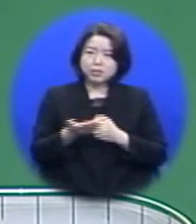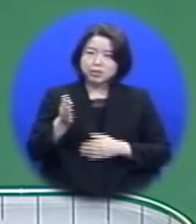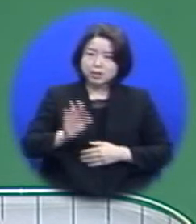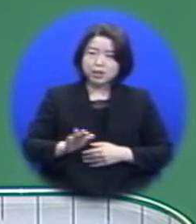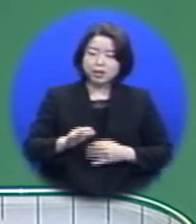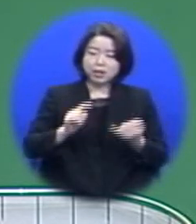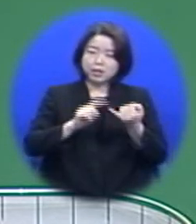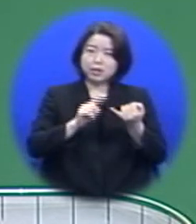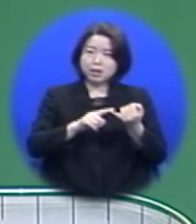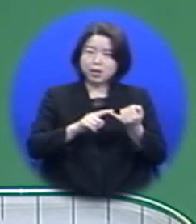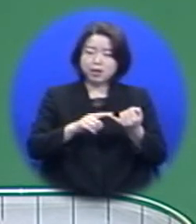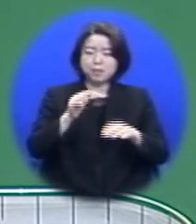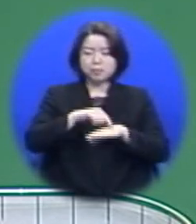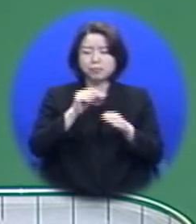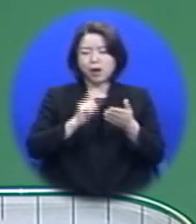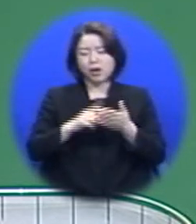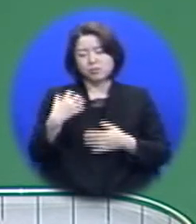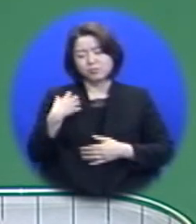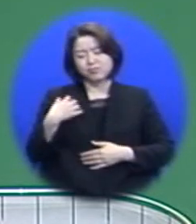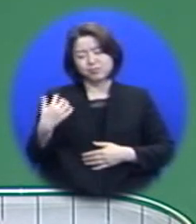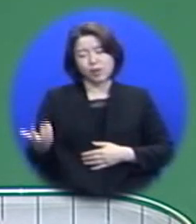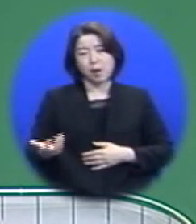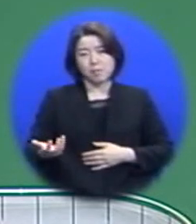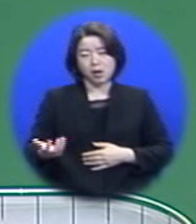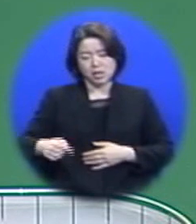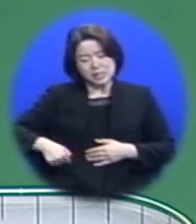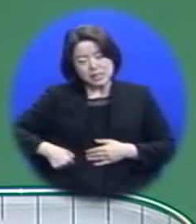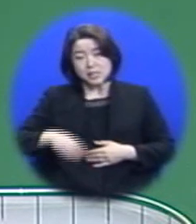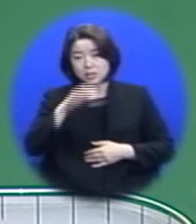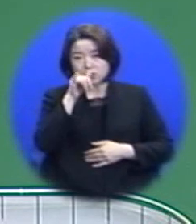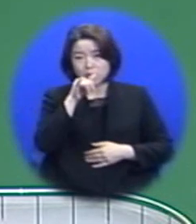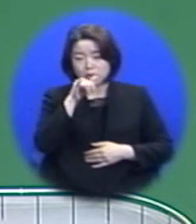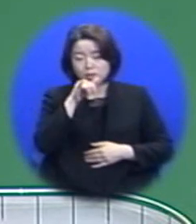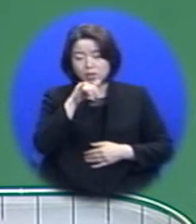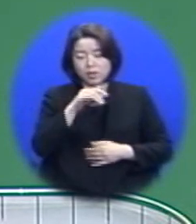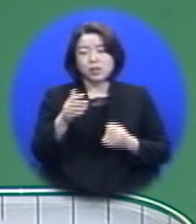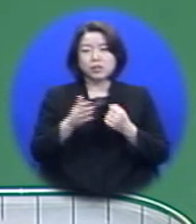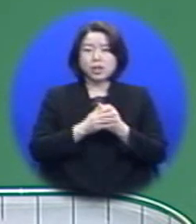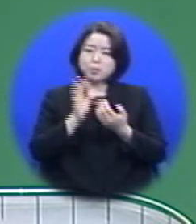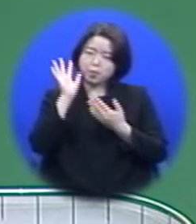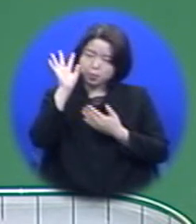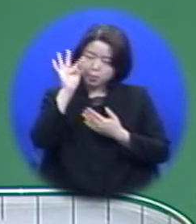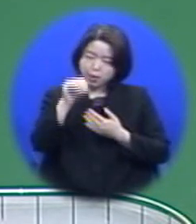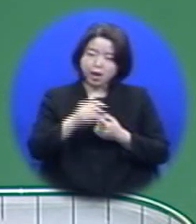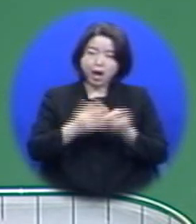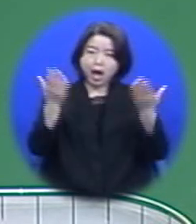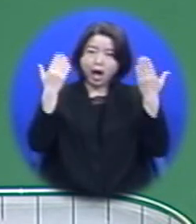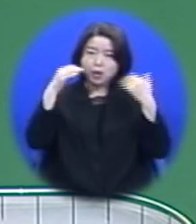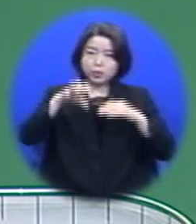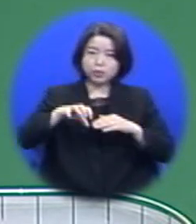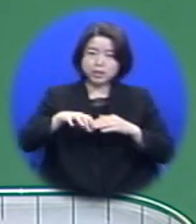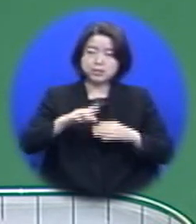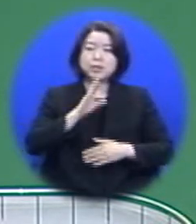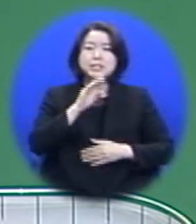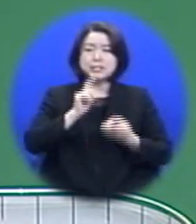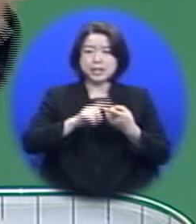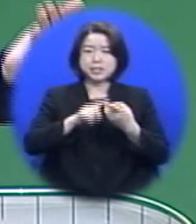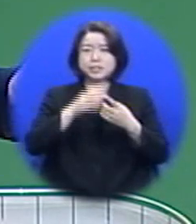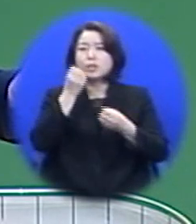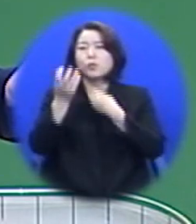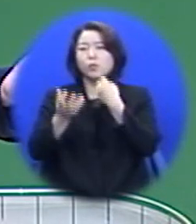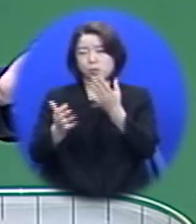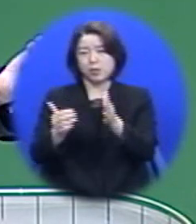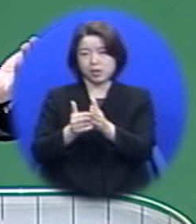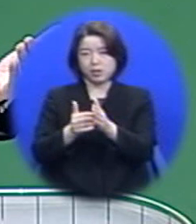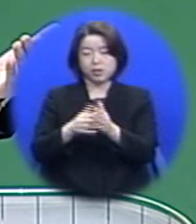가책이 되는 겁니다 그래서 결국은 학교에서 사실을 있는 그대로 자백했습니다 그래서 목사님에게